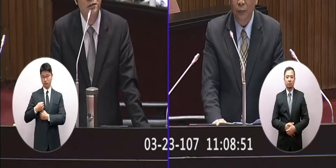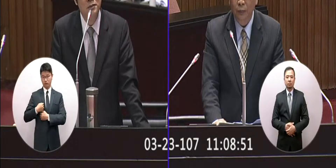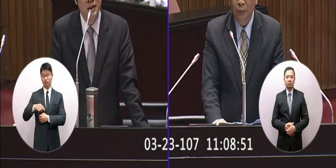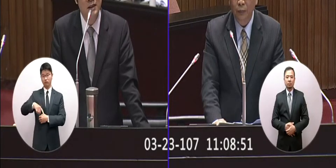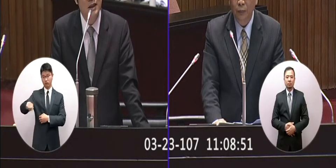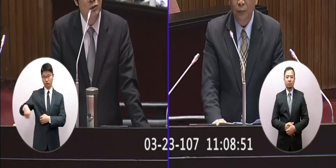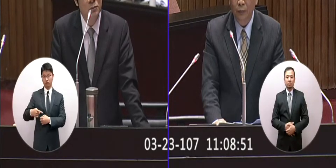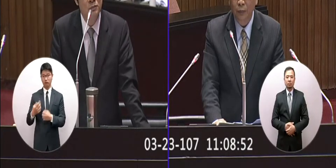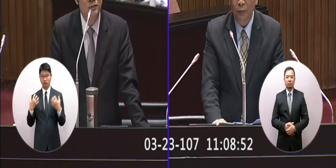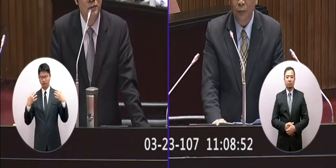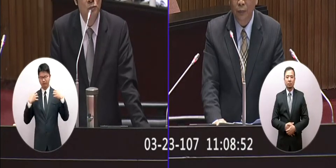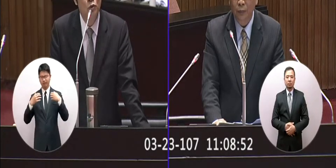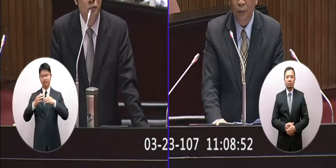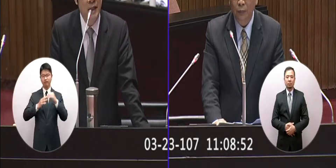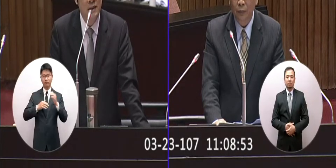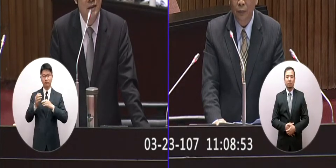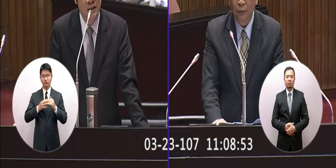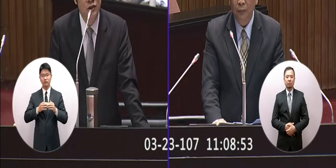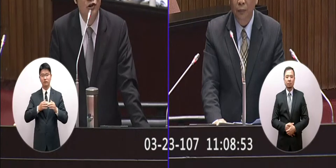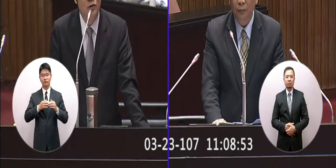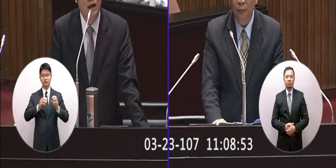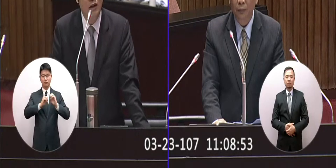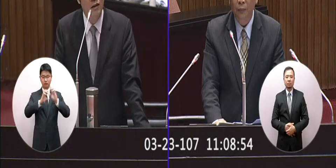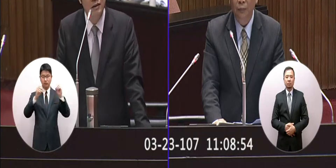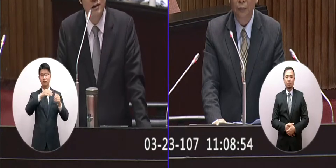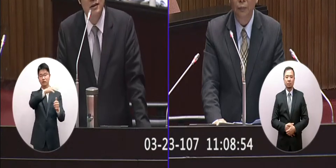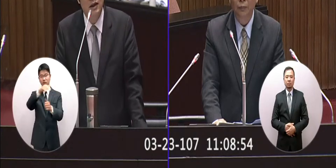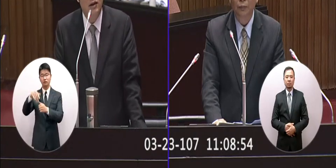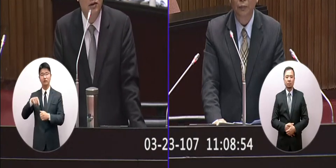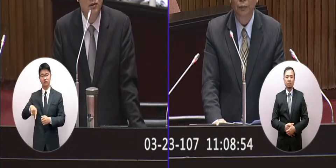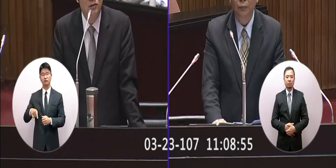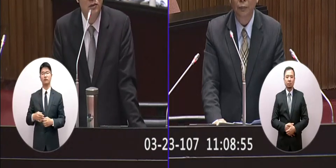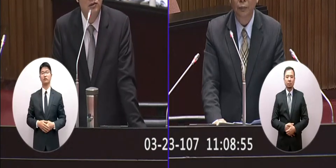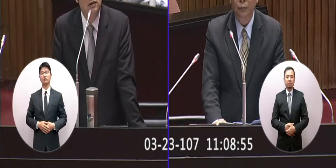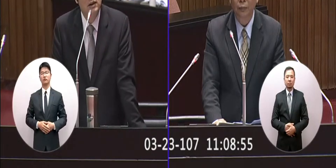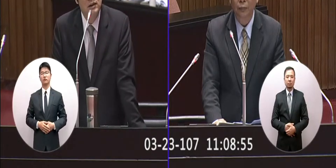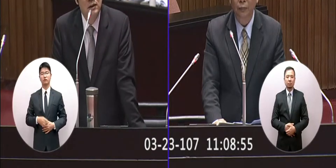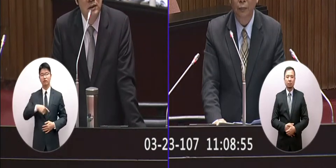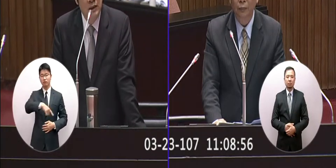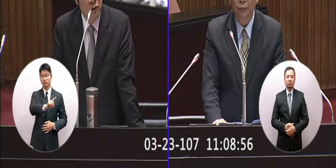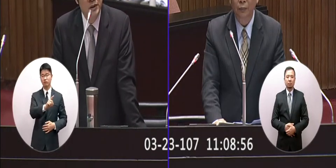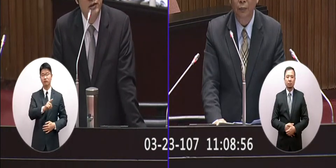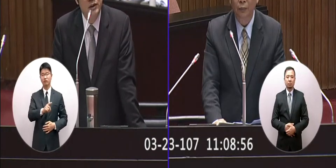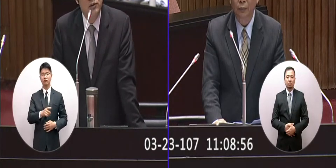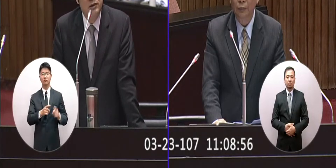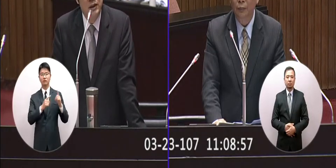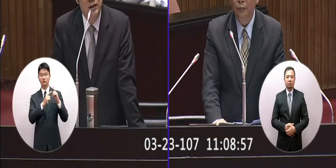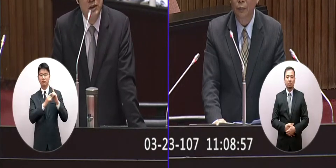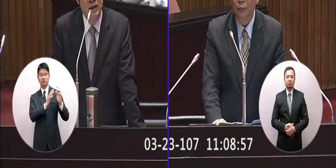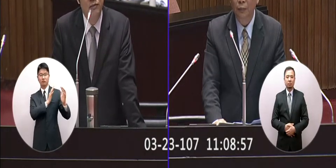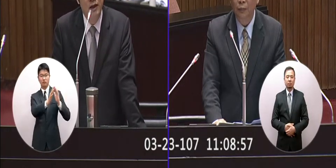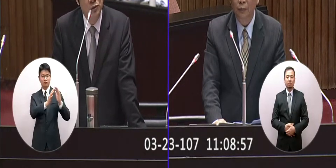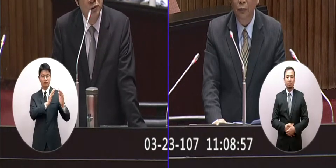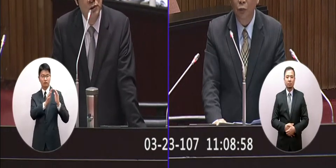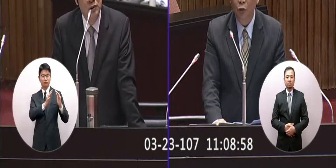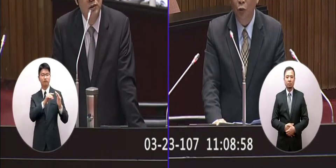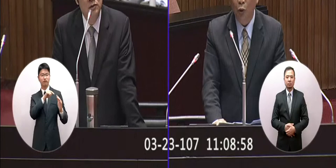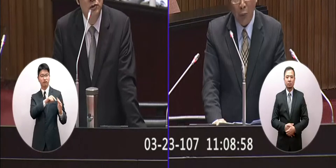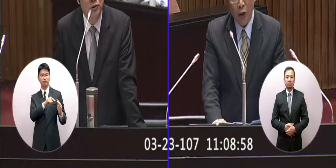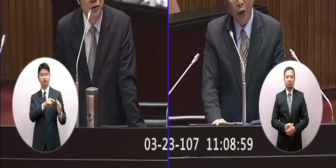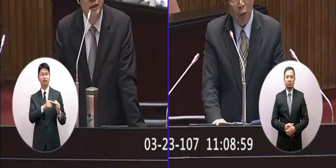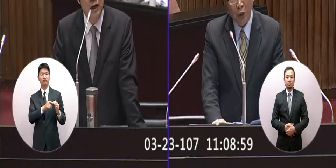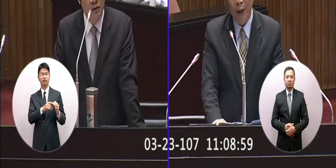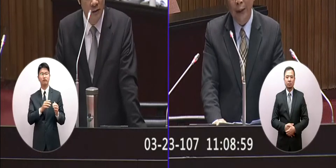哈，负责招募兵的弟兄了哈，到人口比较集中的地方